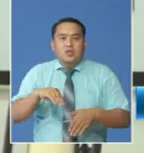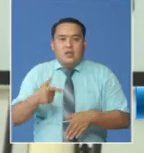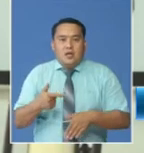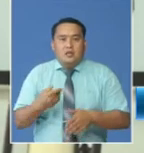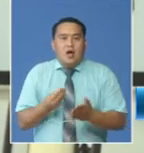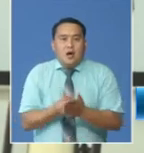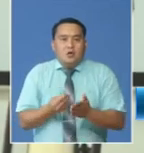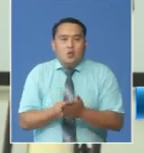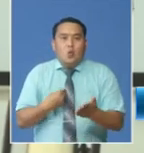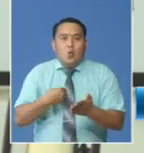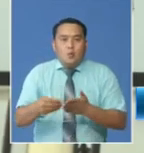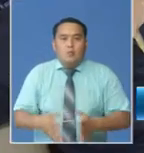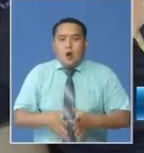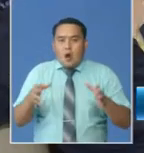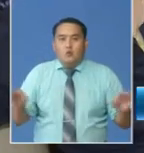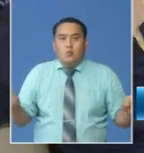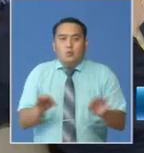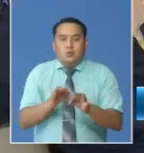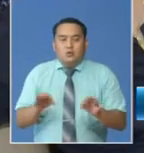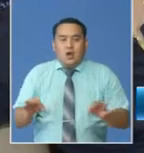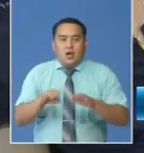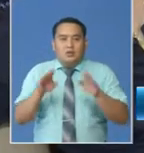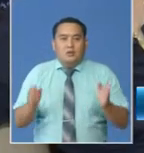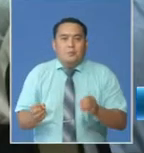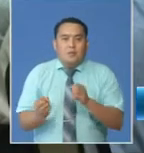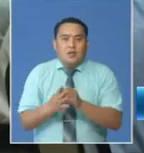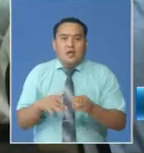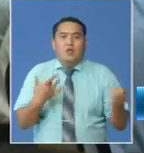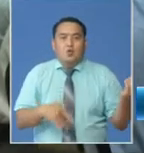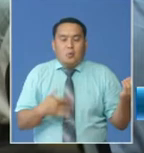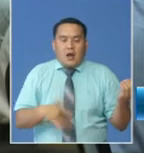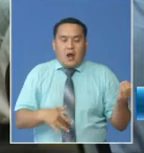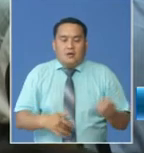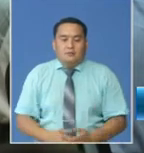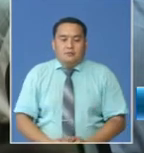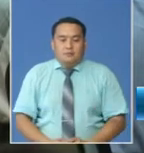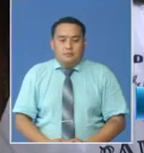На эту сумму приобретен большой музыкальный центр и 15 единиц домбры.